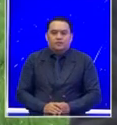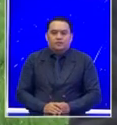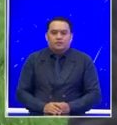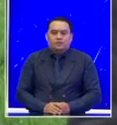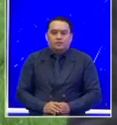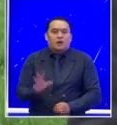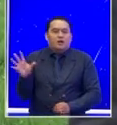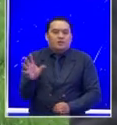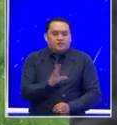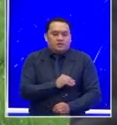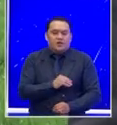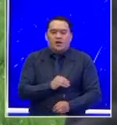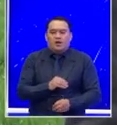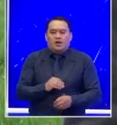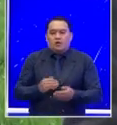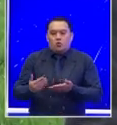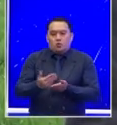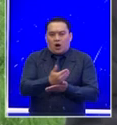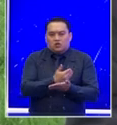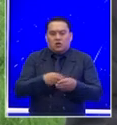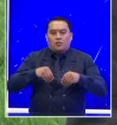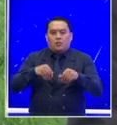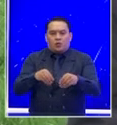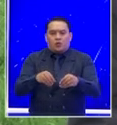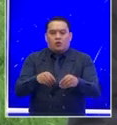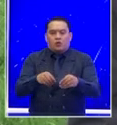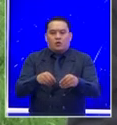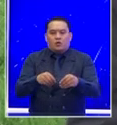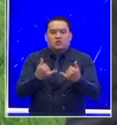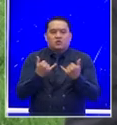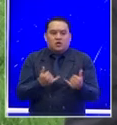Все озимые культуры дали подкормку.